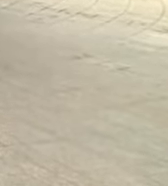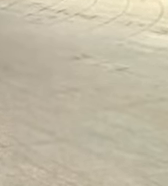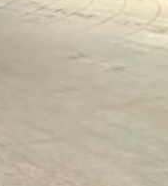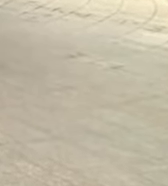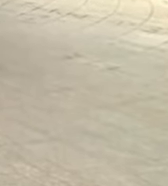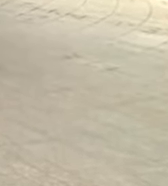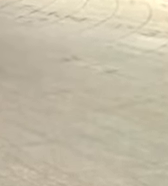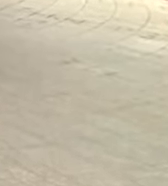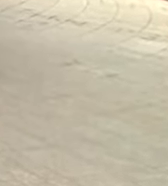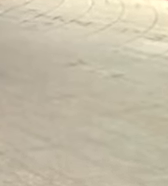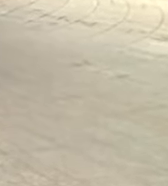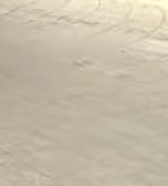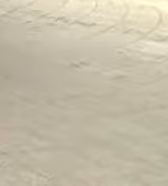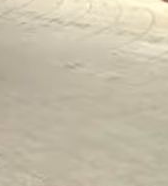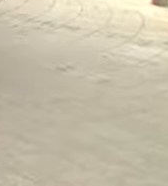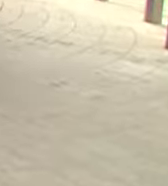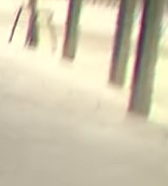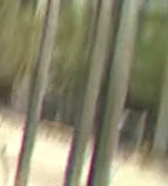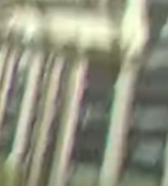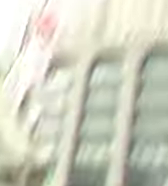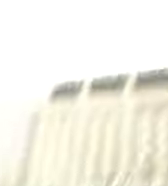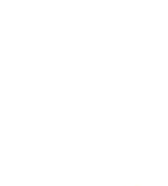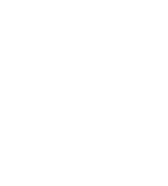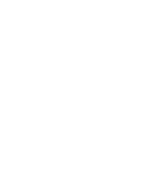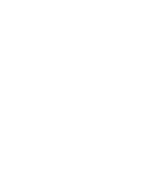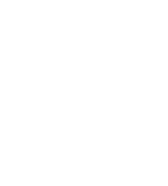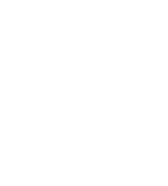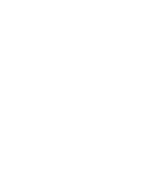시작합니다. 잠깐만요.